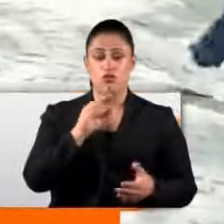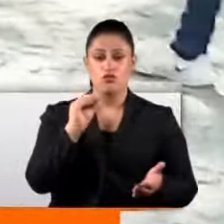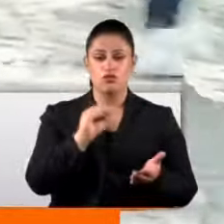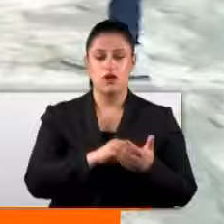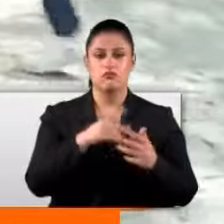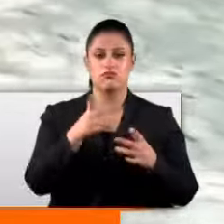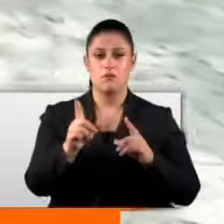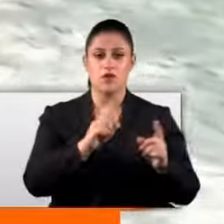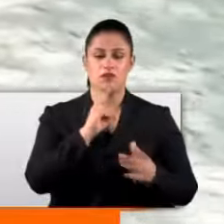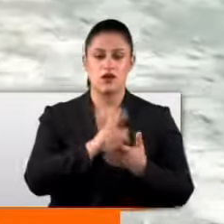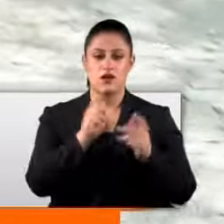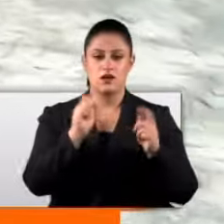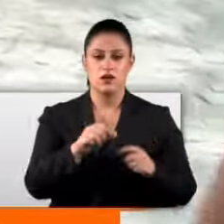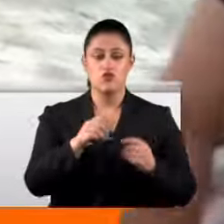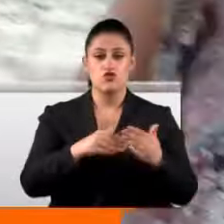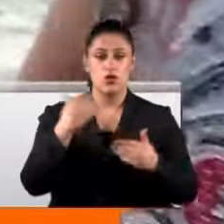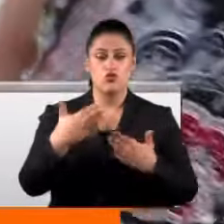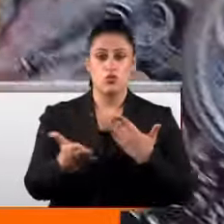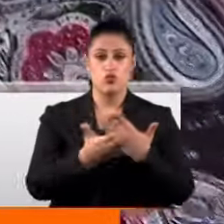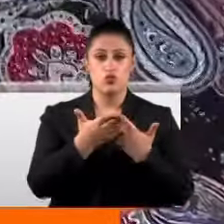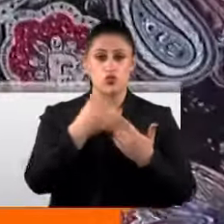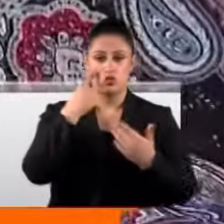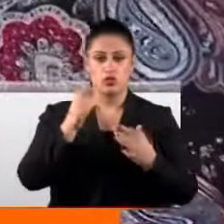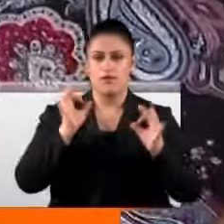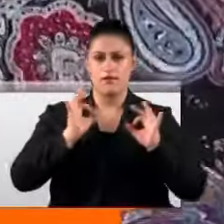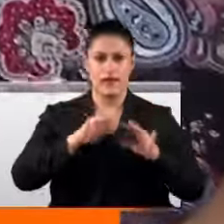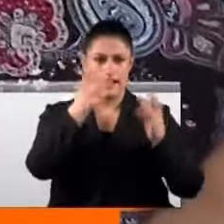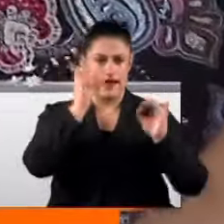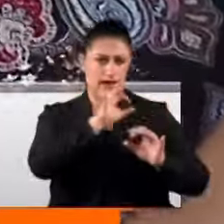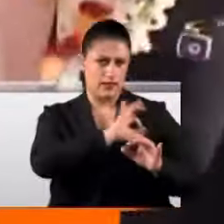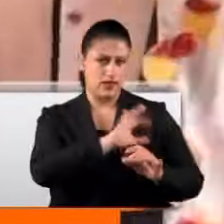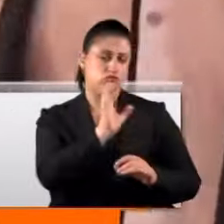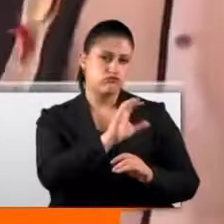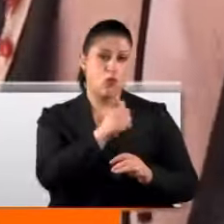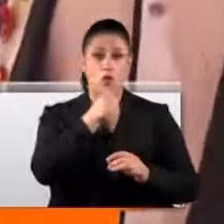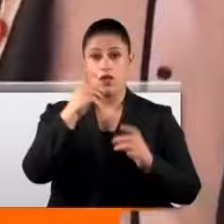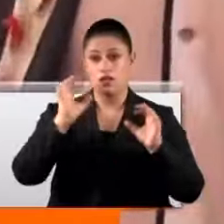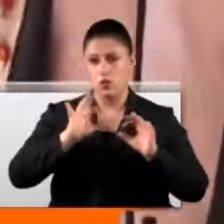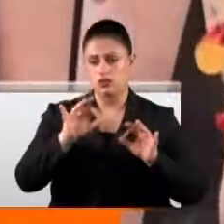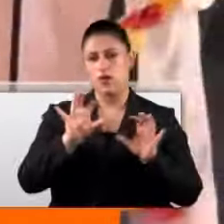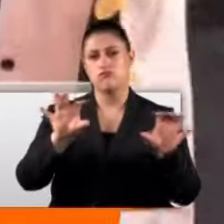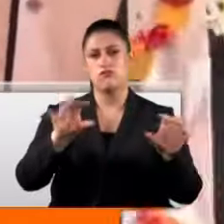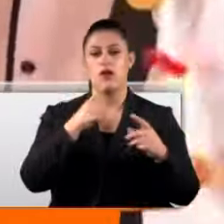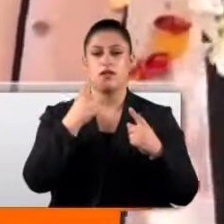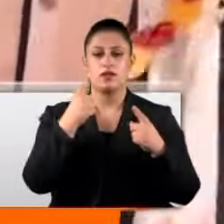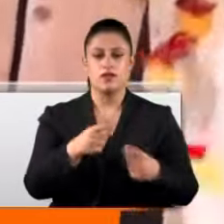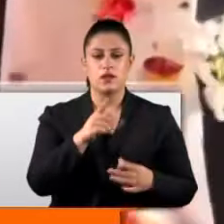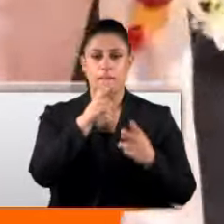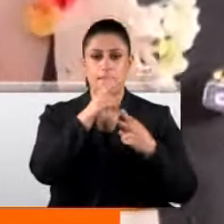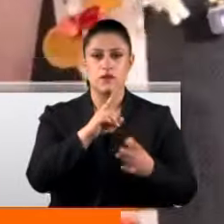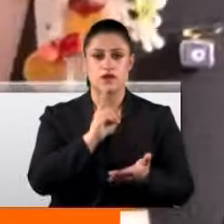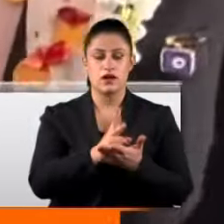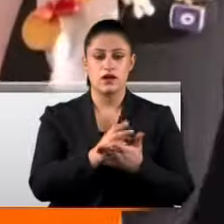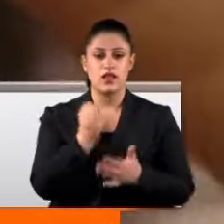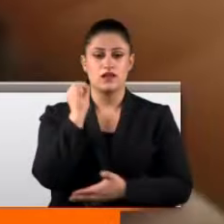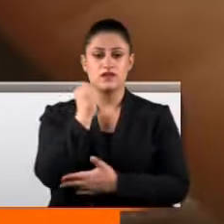koydu. Bundan sonra düğünlerde takılan takılar kime takıldıysa ona ait olacak. Emsal olacak karar Sivas'ta açılan bir